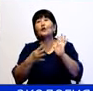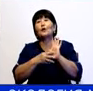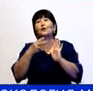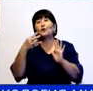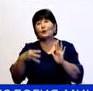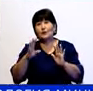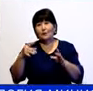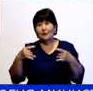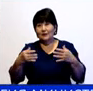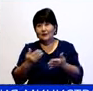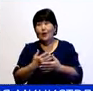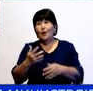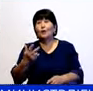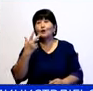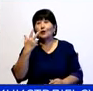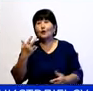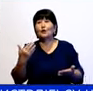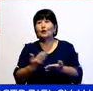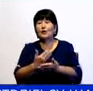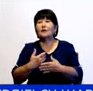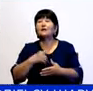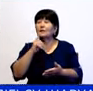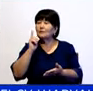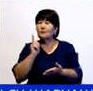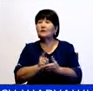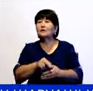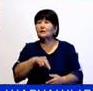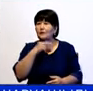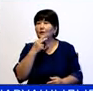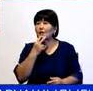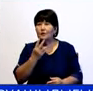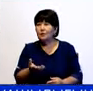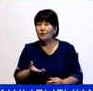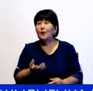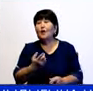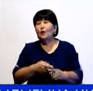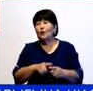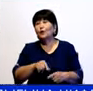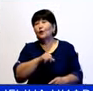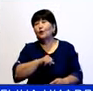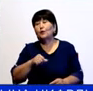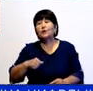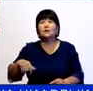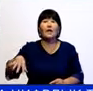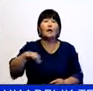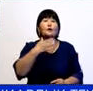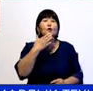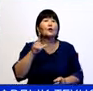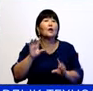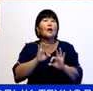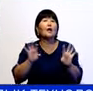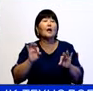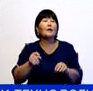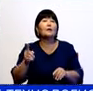береді. Осы 3 хабарды міндетті түрде жібермеймін. Өйткені өзің аймағыңның соң хабарын көріп отыру